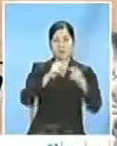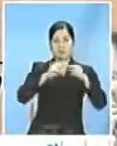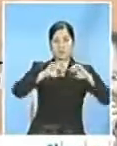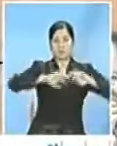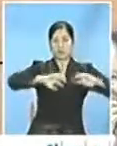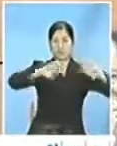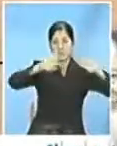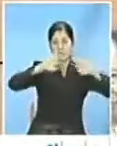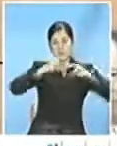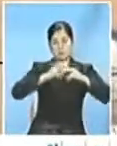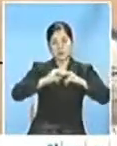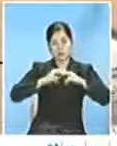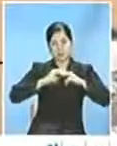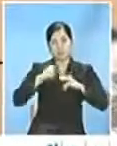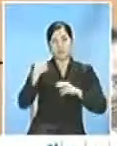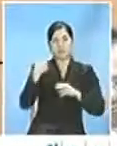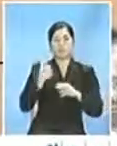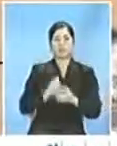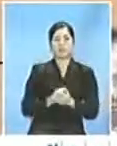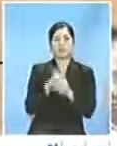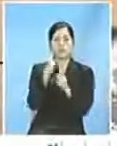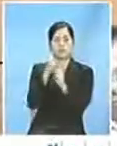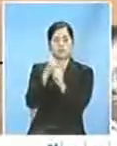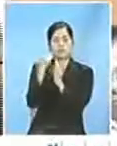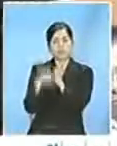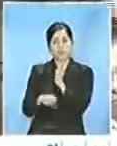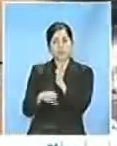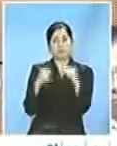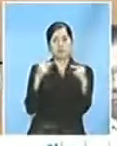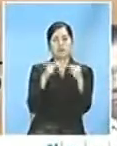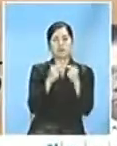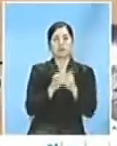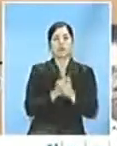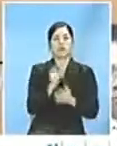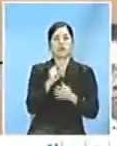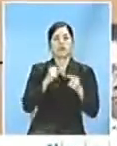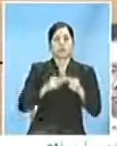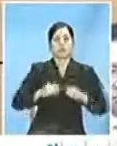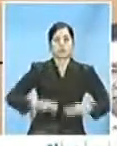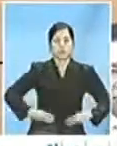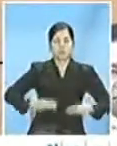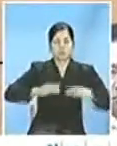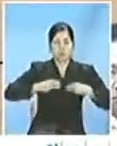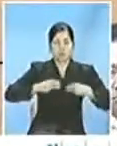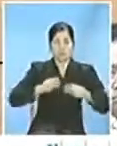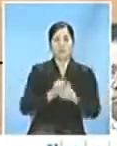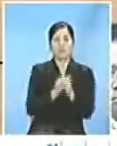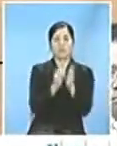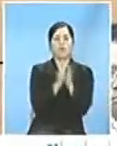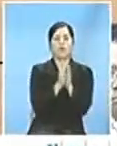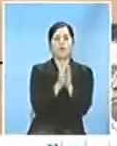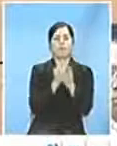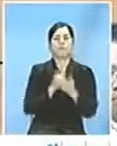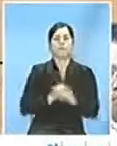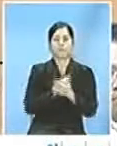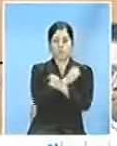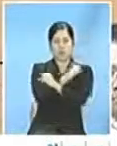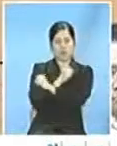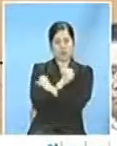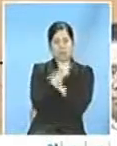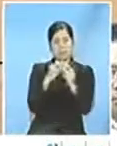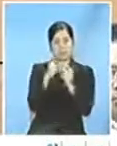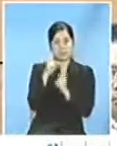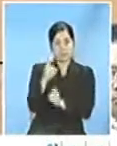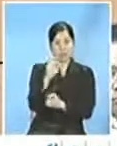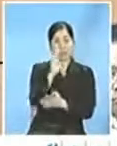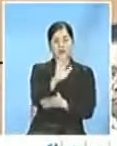ยังคลุมไปถึงความผิดต่อร่างกายและชีวิตรวมทั้งความปลอดภัยของสาธารณะด้วย